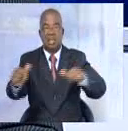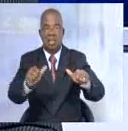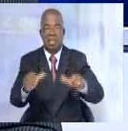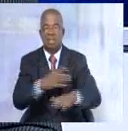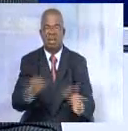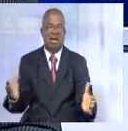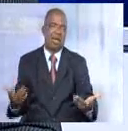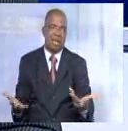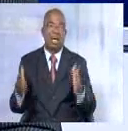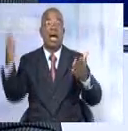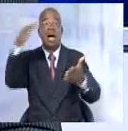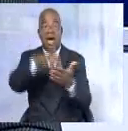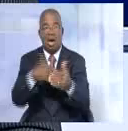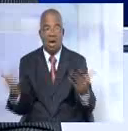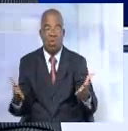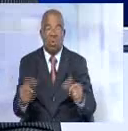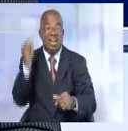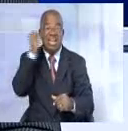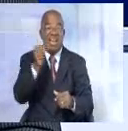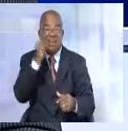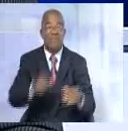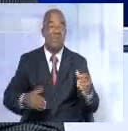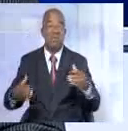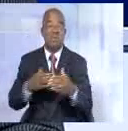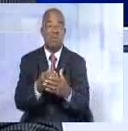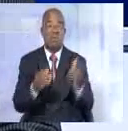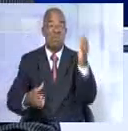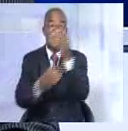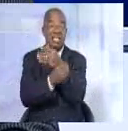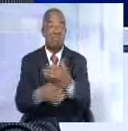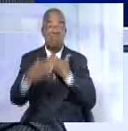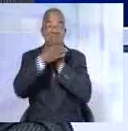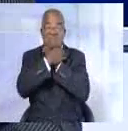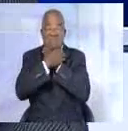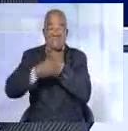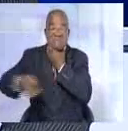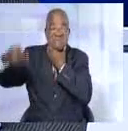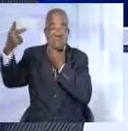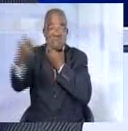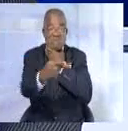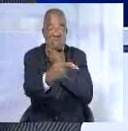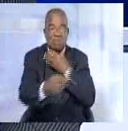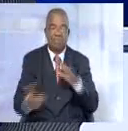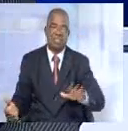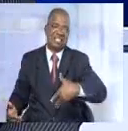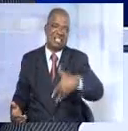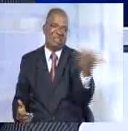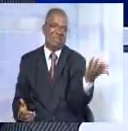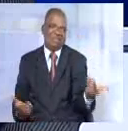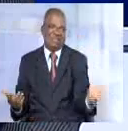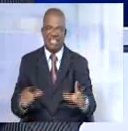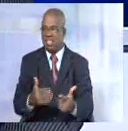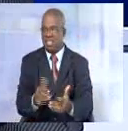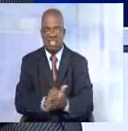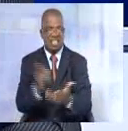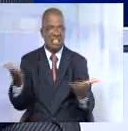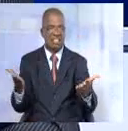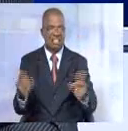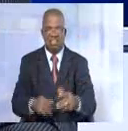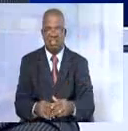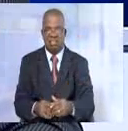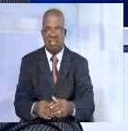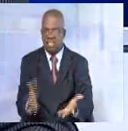viol sont de plus en plus nombreux dans la région de Gbeke. C'est au centre de la Côte d'Ivoire. Un atelier sur la prévention